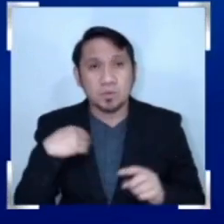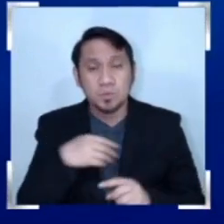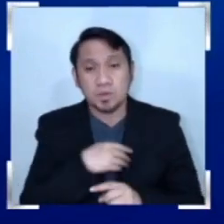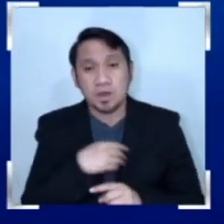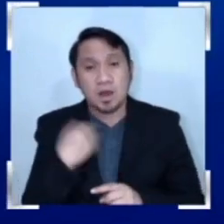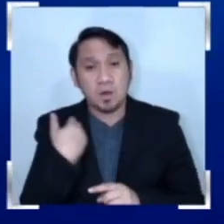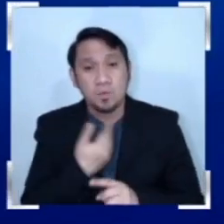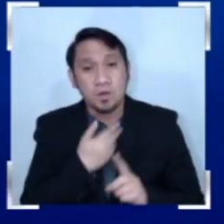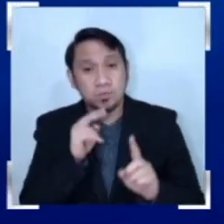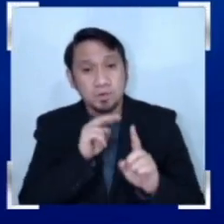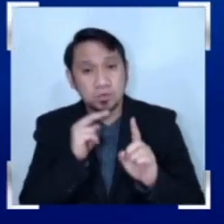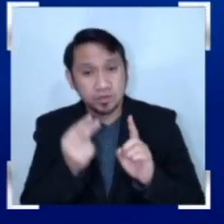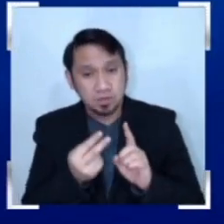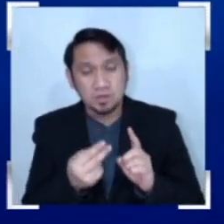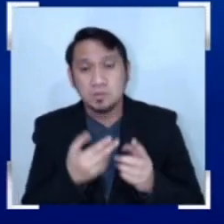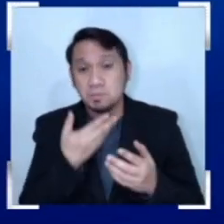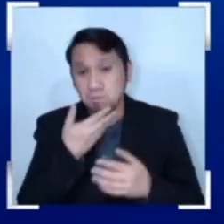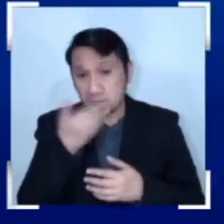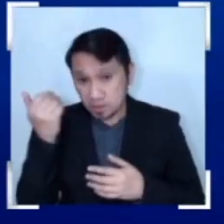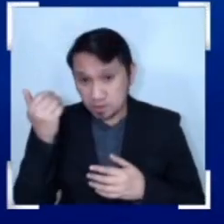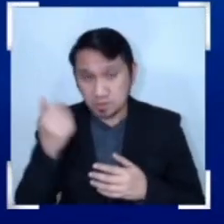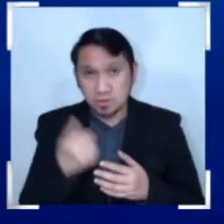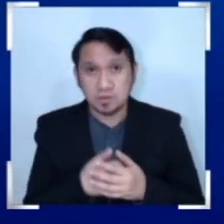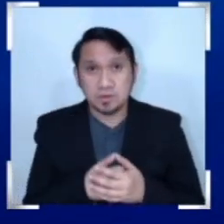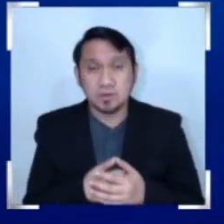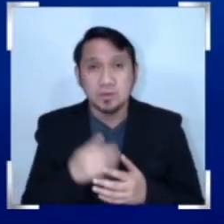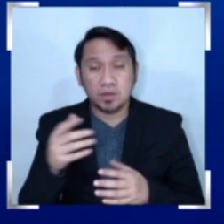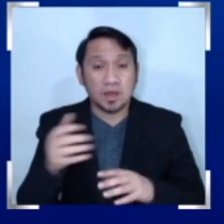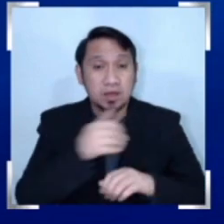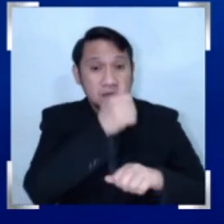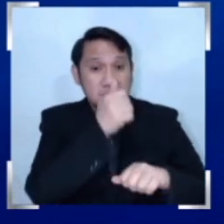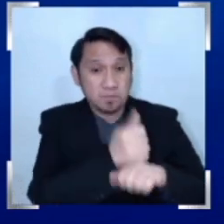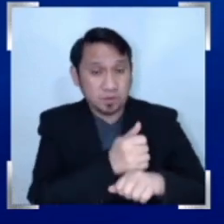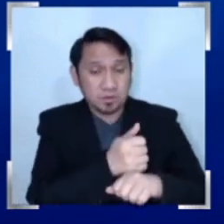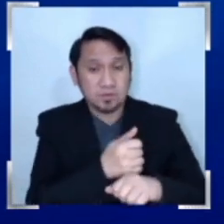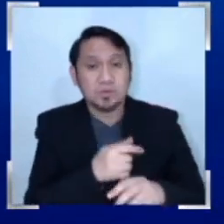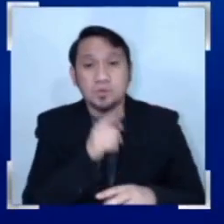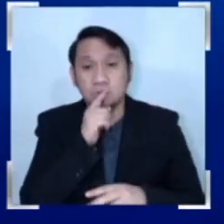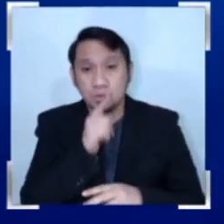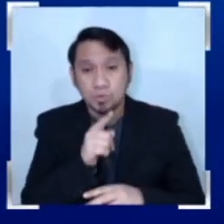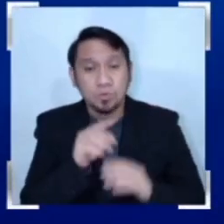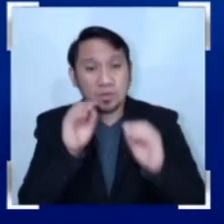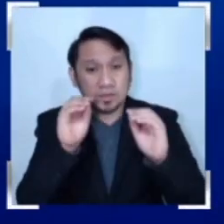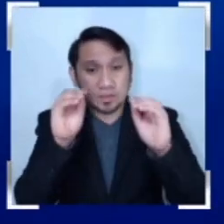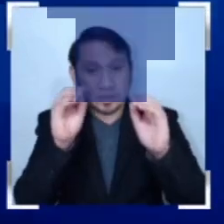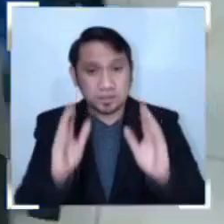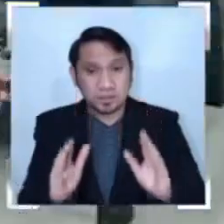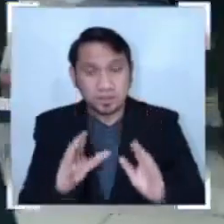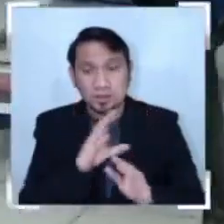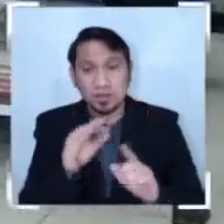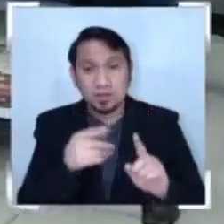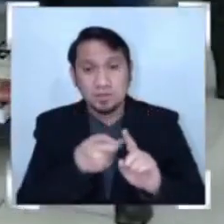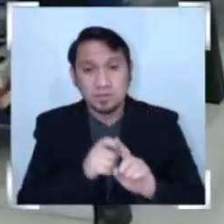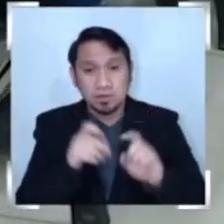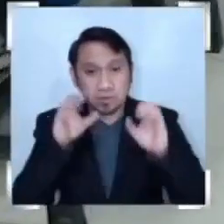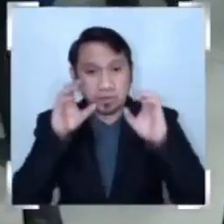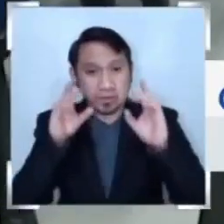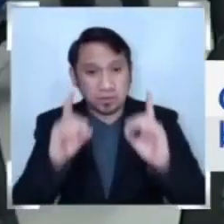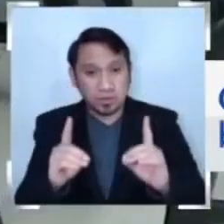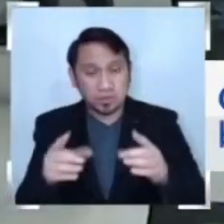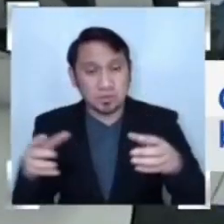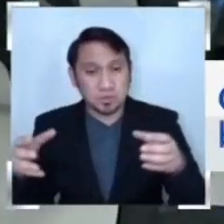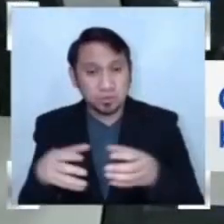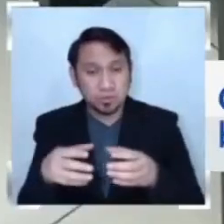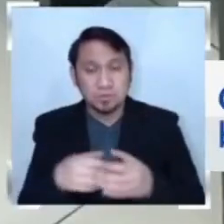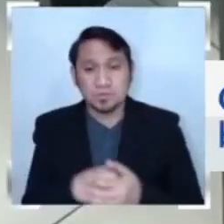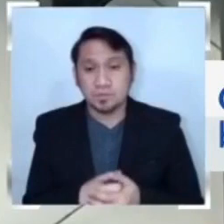no? Sana kung ang i-appoint ay talagang teacher or talagang galing sa education sector. Para naman sa